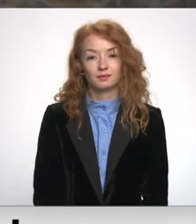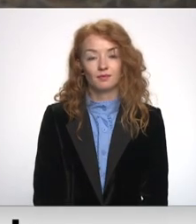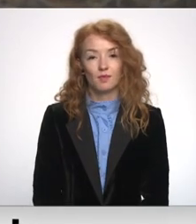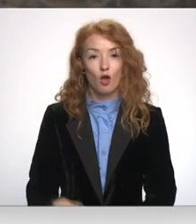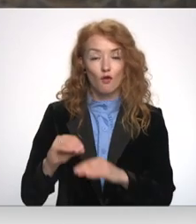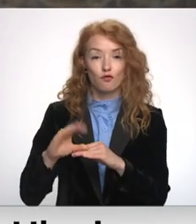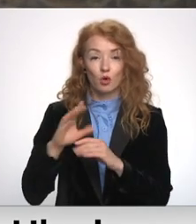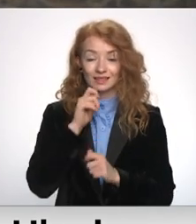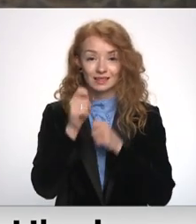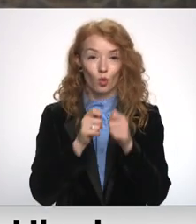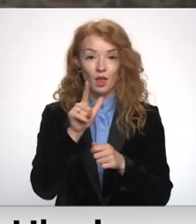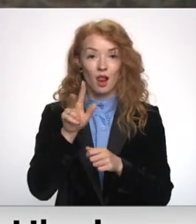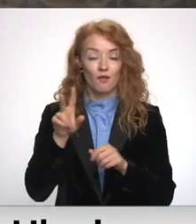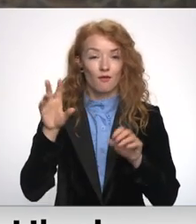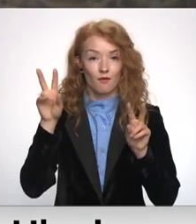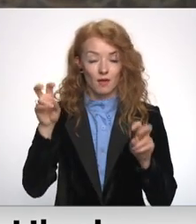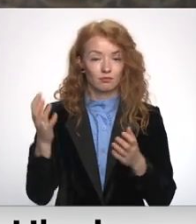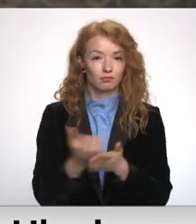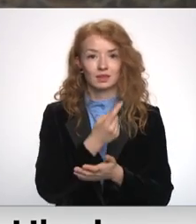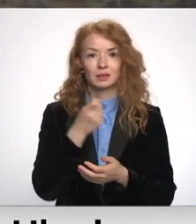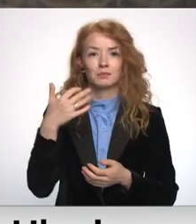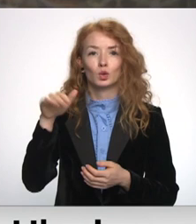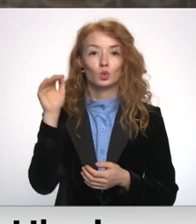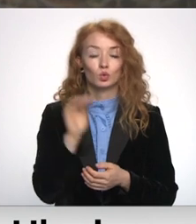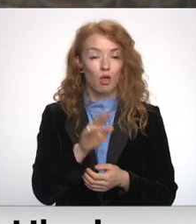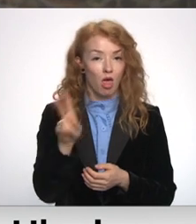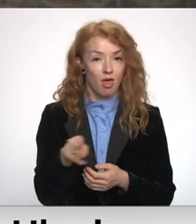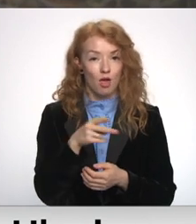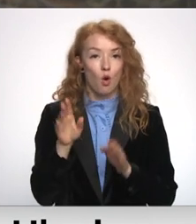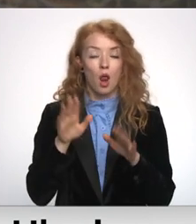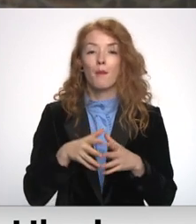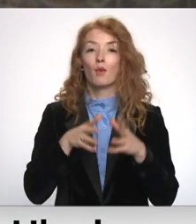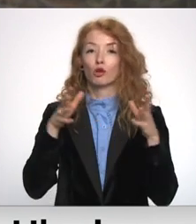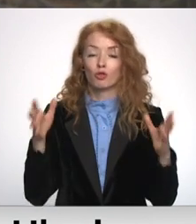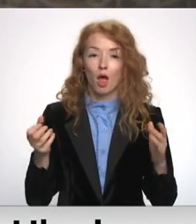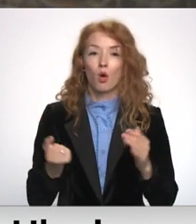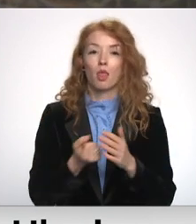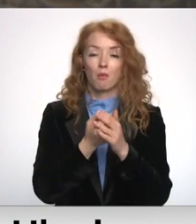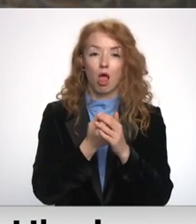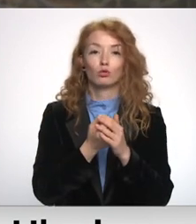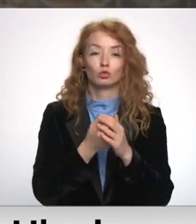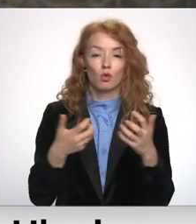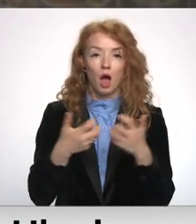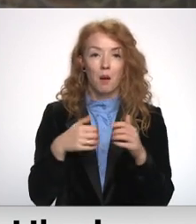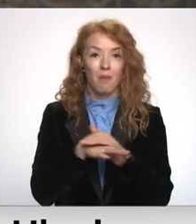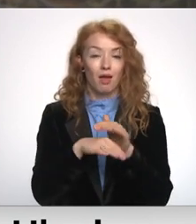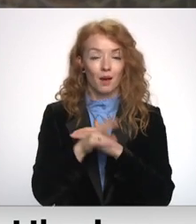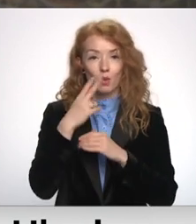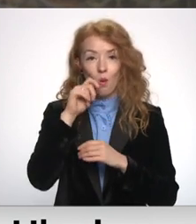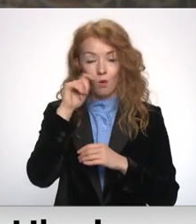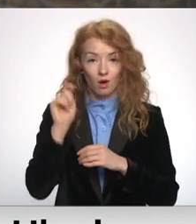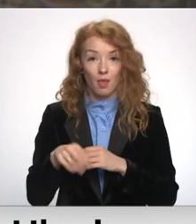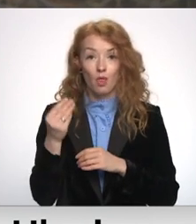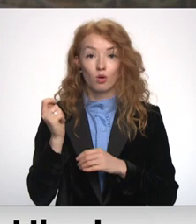Fonds Ziedot LV saņēmis 150 tūkstošus eiro, lai paplašinātu atbalstu kara bēgļiem no Ukrainas.